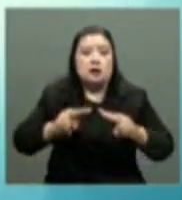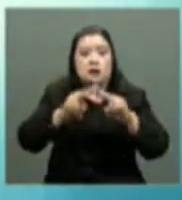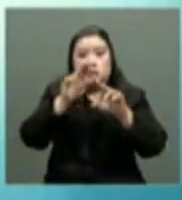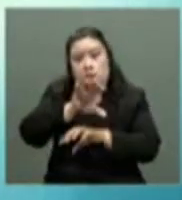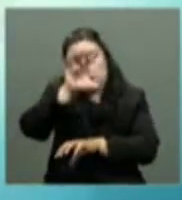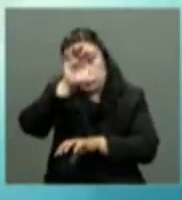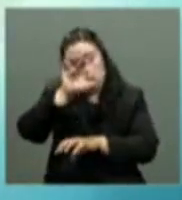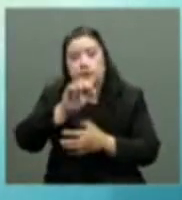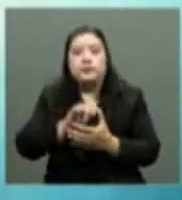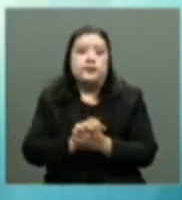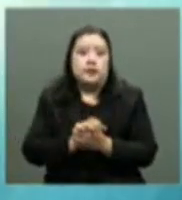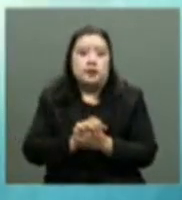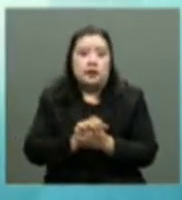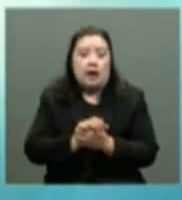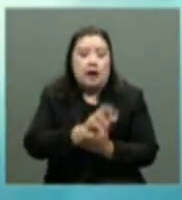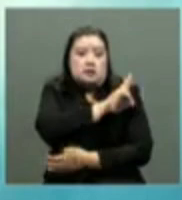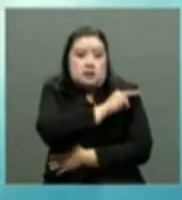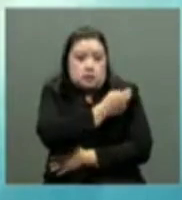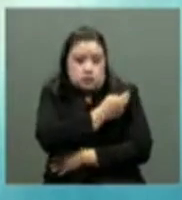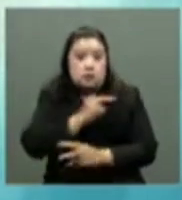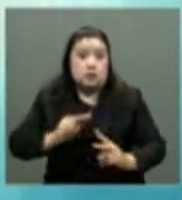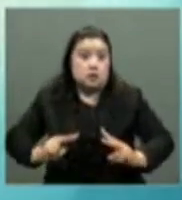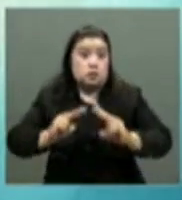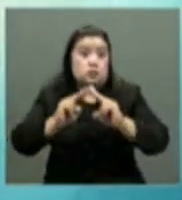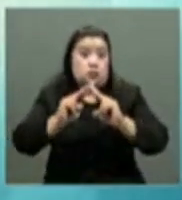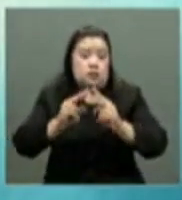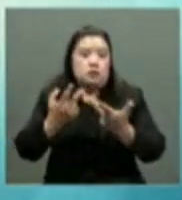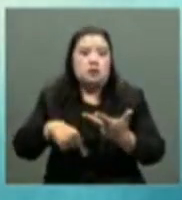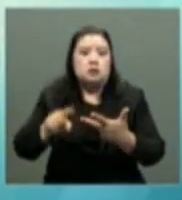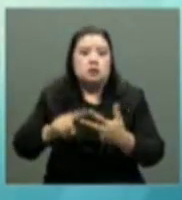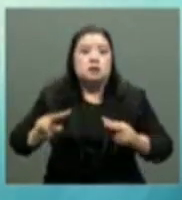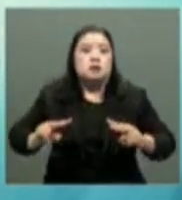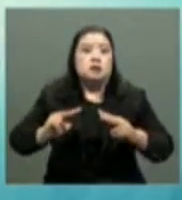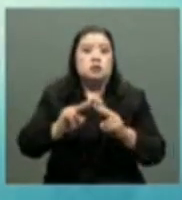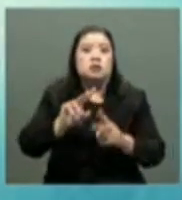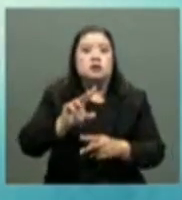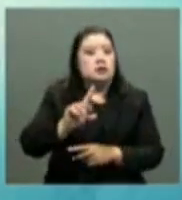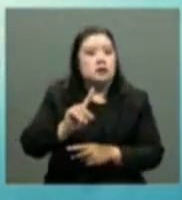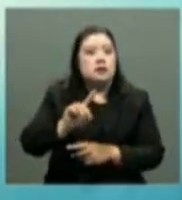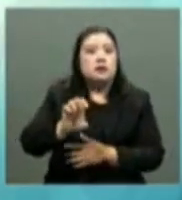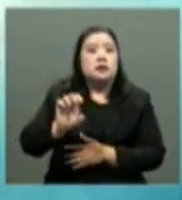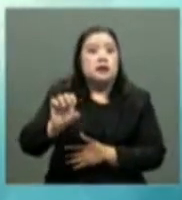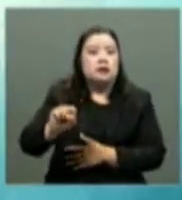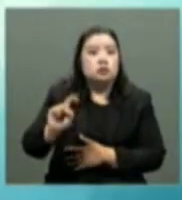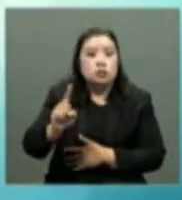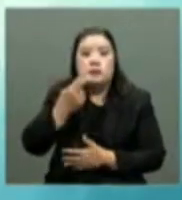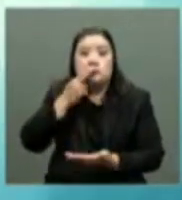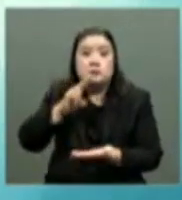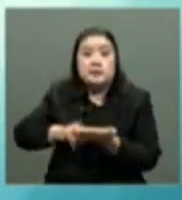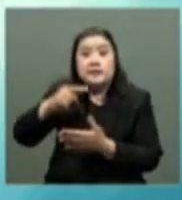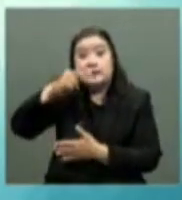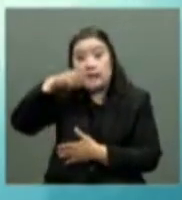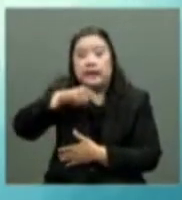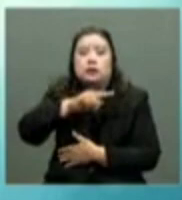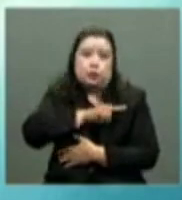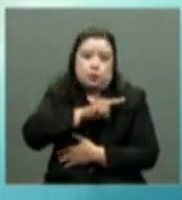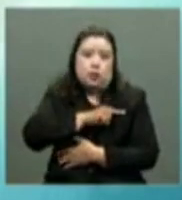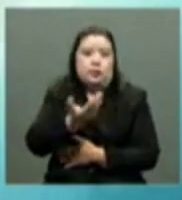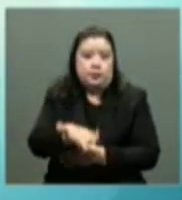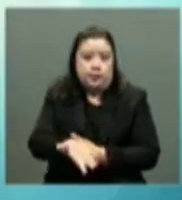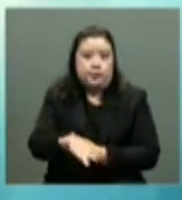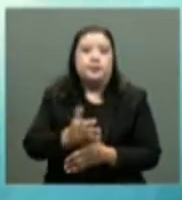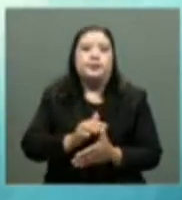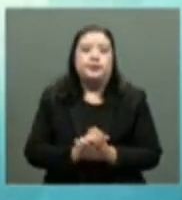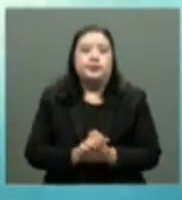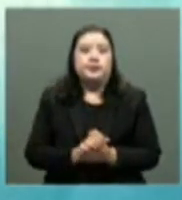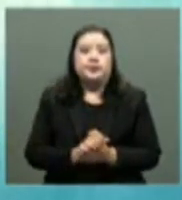ทั้งสาธารณสุขและก็ทางกระทรวง DES นะครับหรือทางไปรษณีย์ไทยที่ส่งไปเนี่ยนะครับรวมแล้วทั้งหมดนะครับ